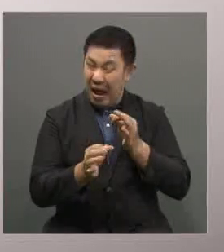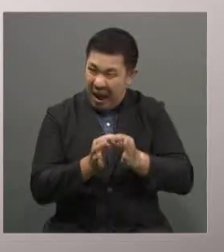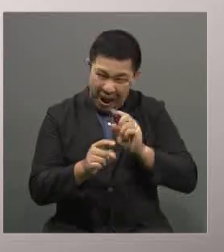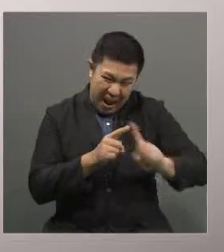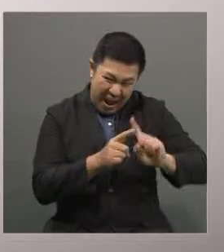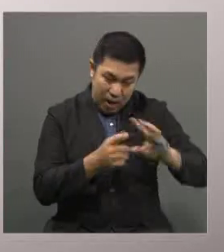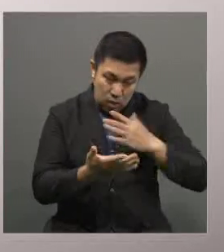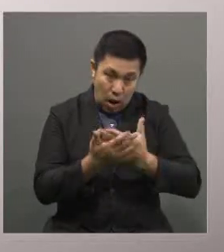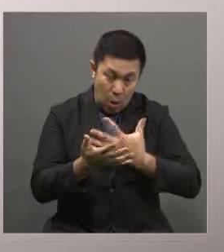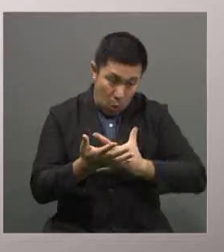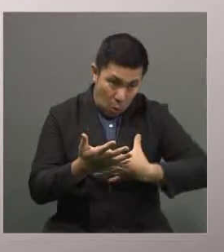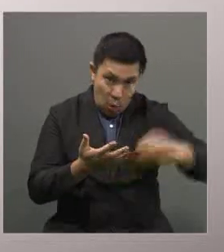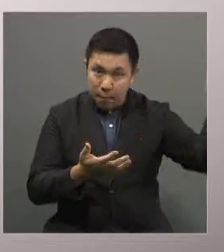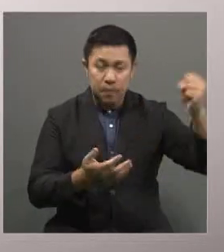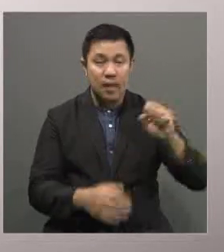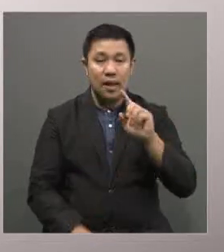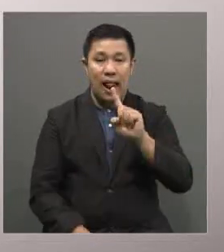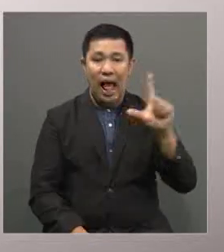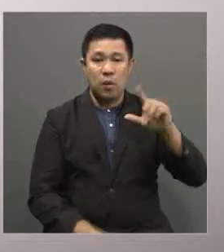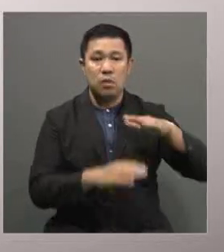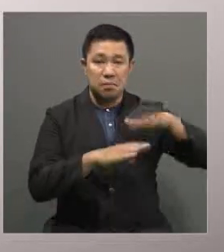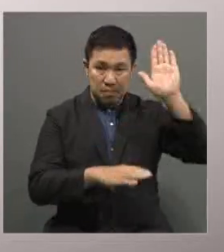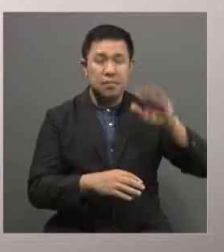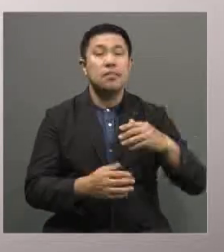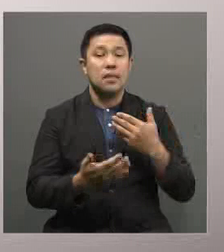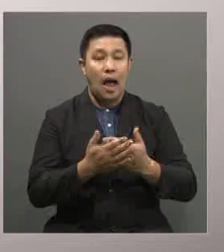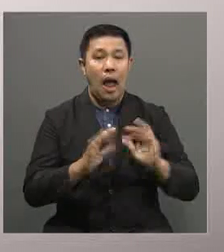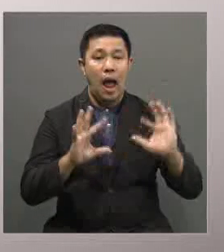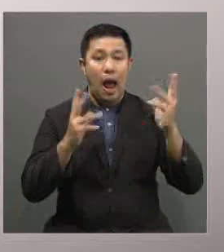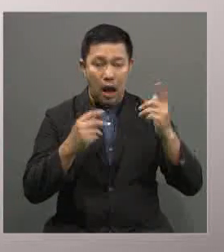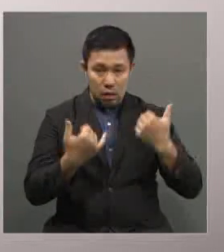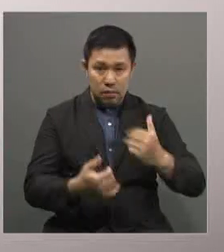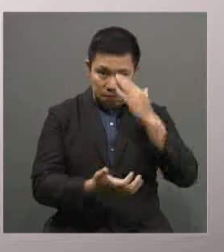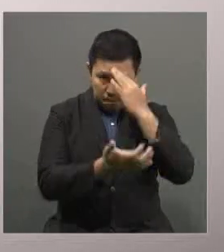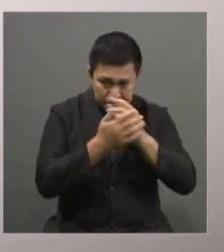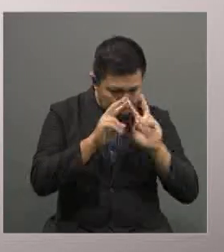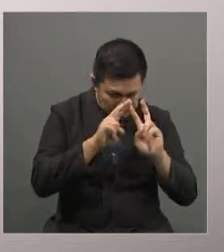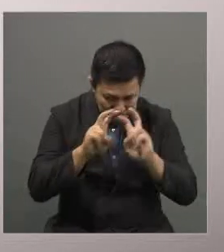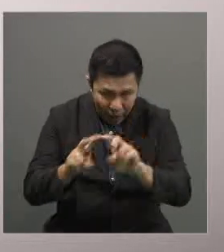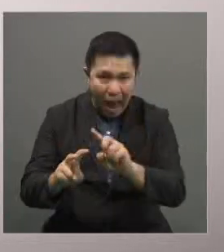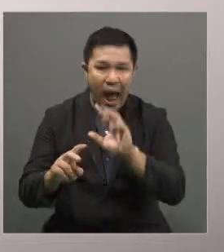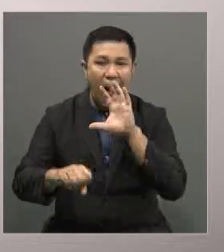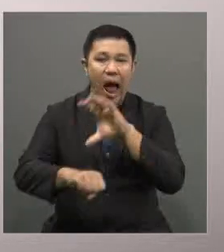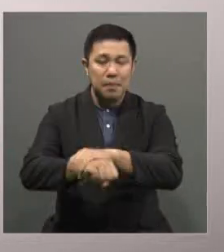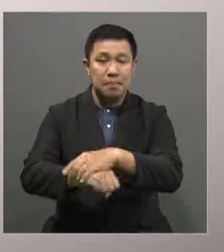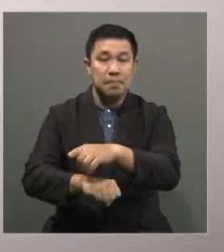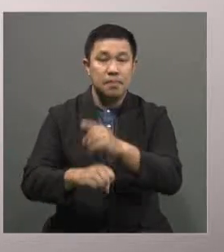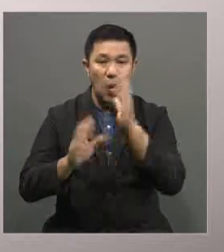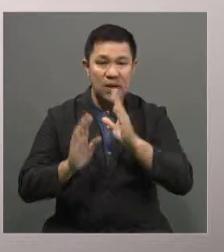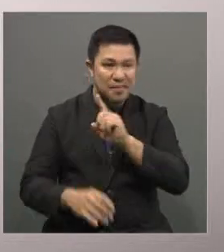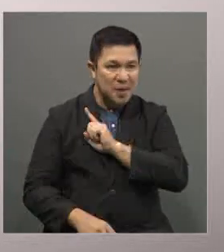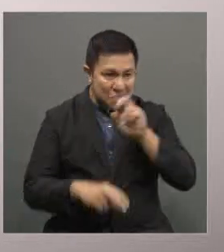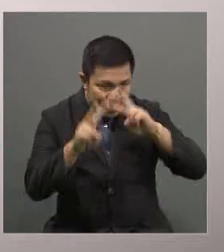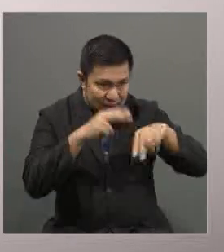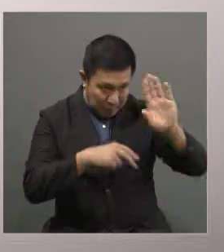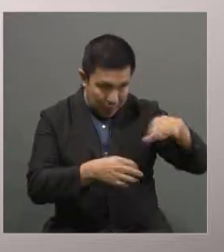ถูกดูดหายไปล้านกว่าบาททีนี้ปรากฏว่าล่าสุดตำรวจเขาขยายผลจนไปจับนายหน้ามาได้เป็นในหน้าที่หาคนมา